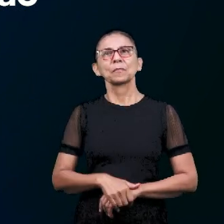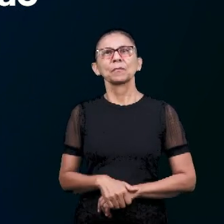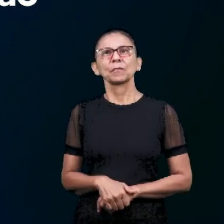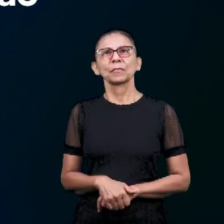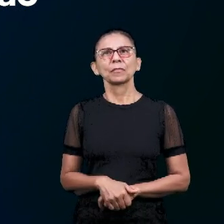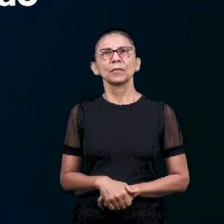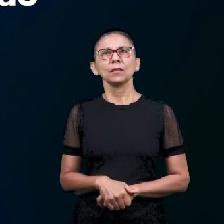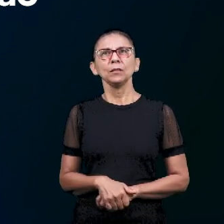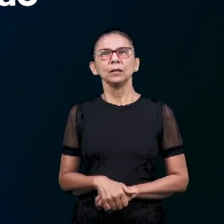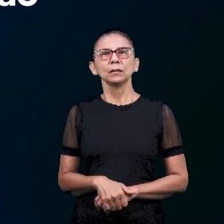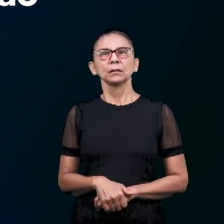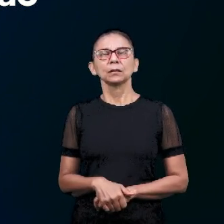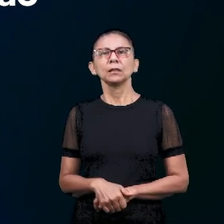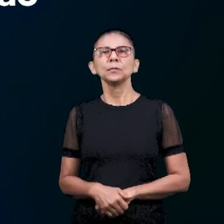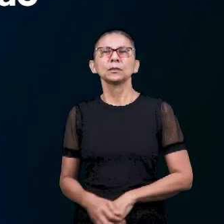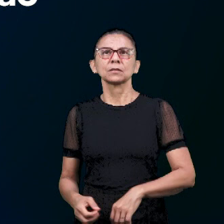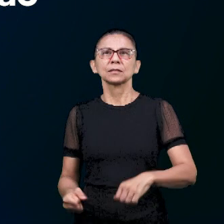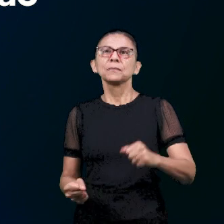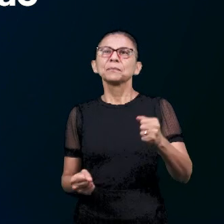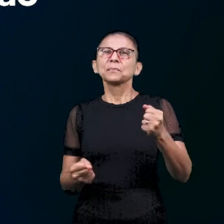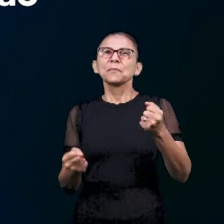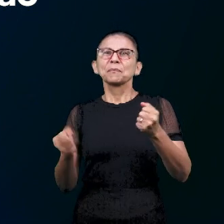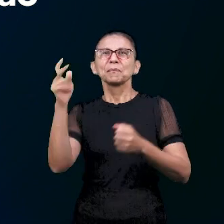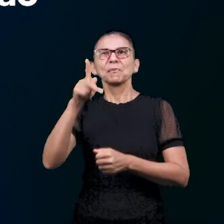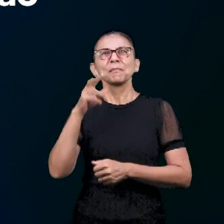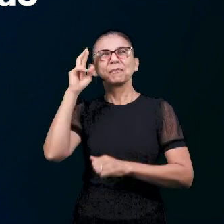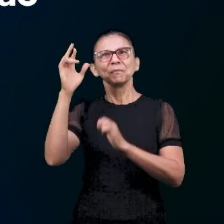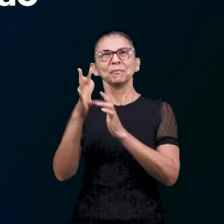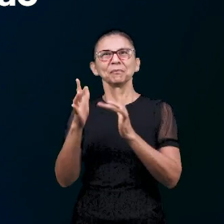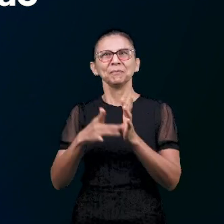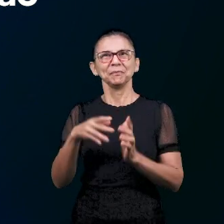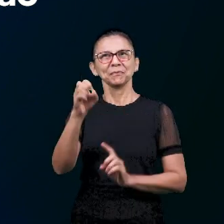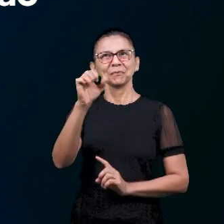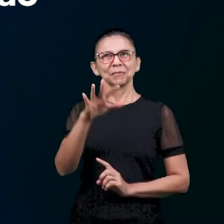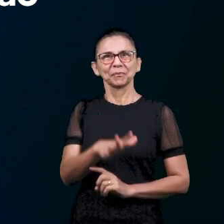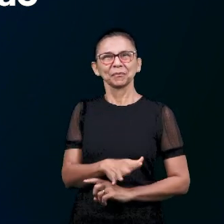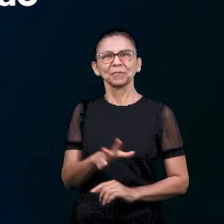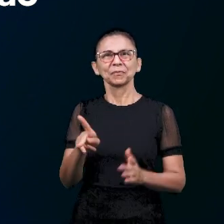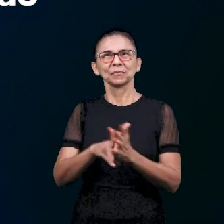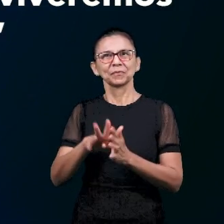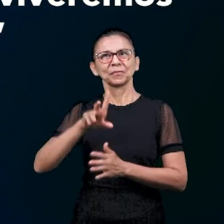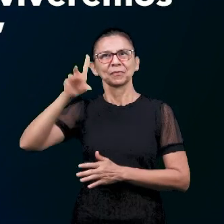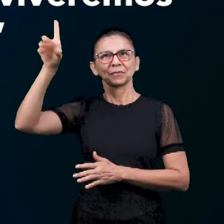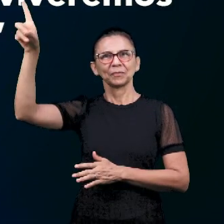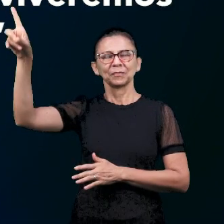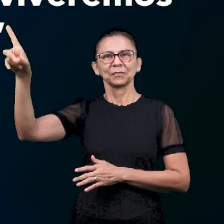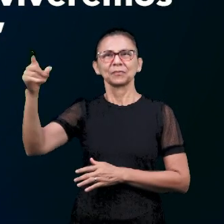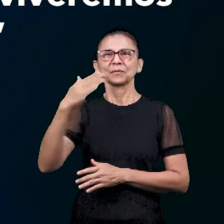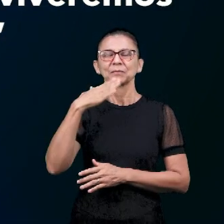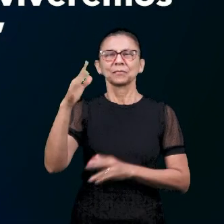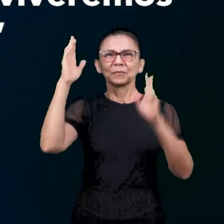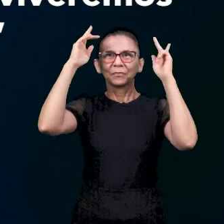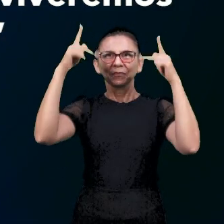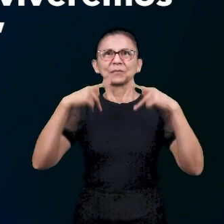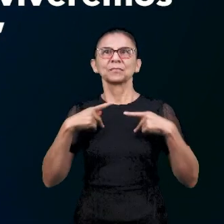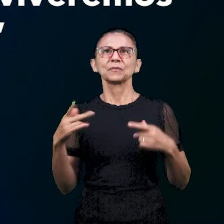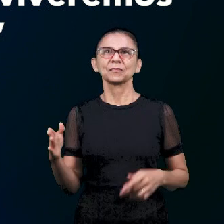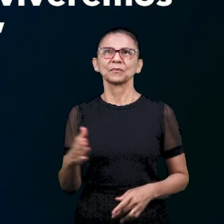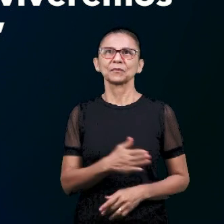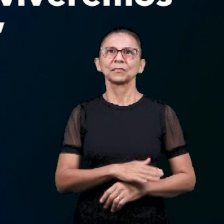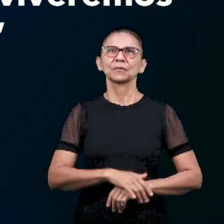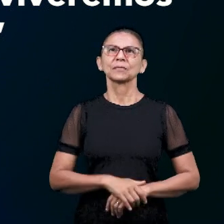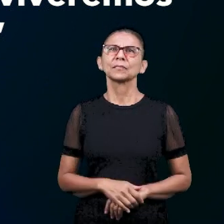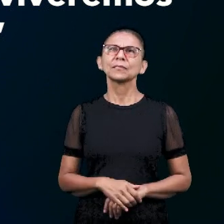de Dieu afin que l'homme soit libre pour pécher. La réponse est non. Nous pouvons trouver cela dans le livre de Romains, chapitre